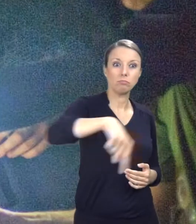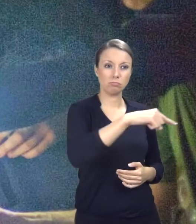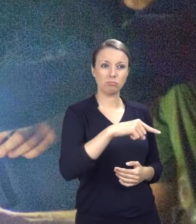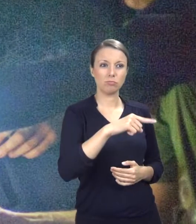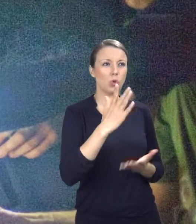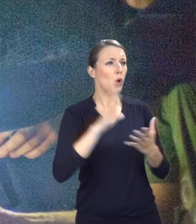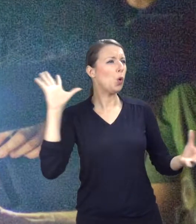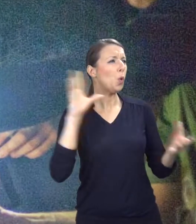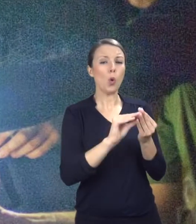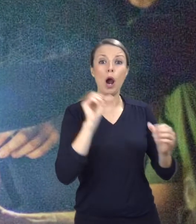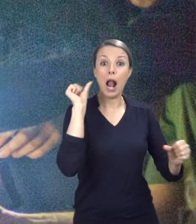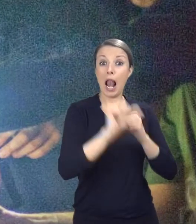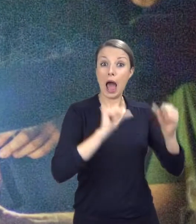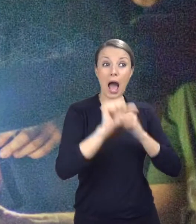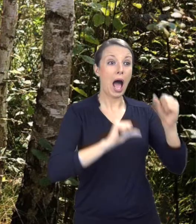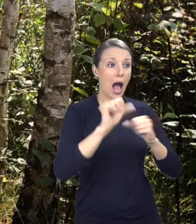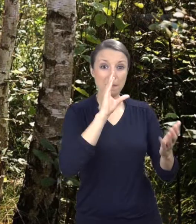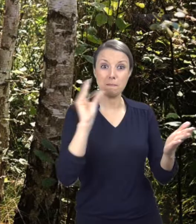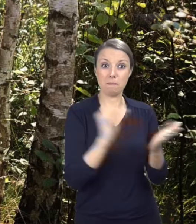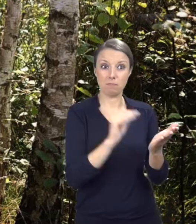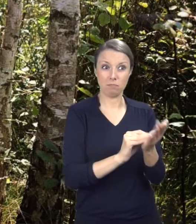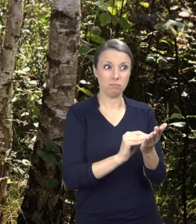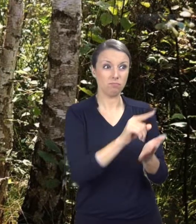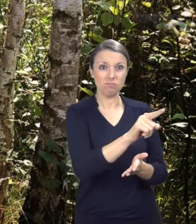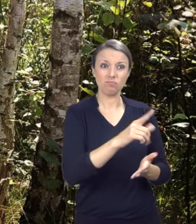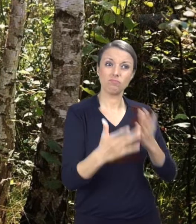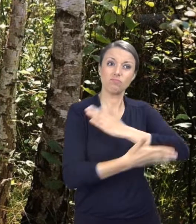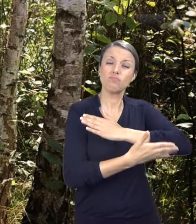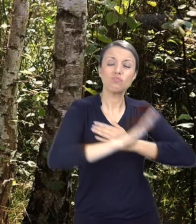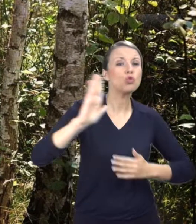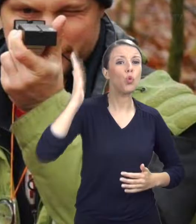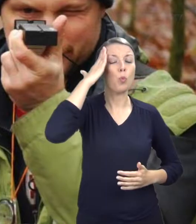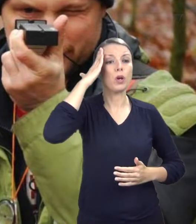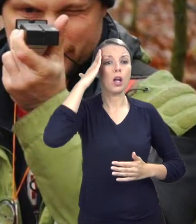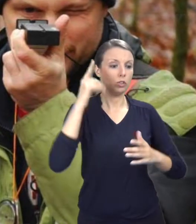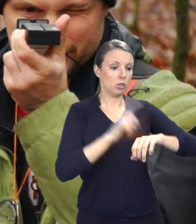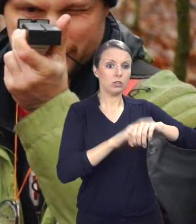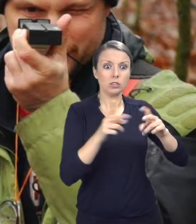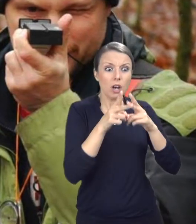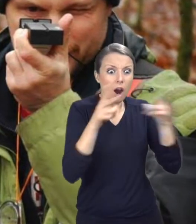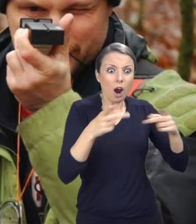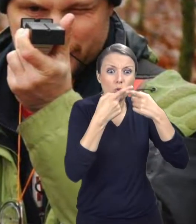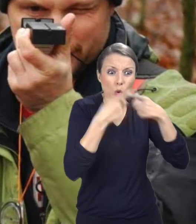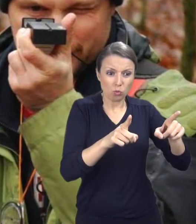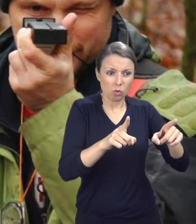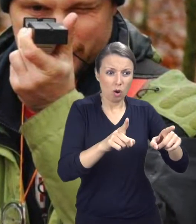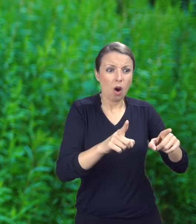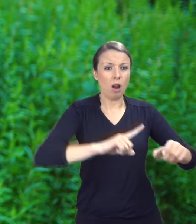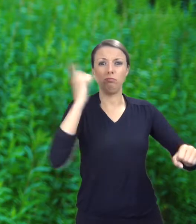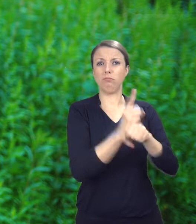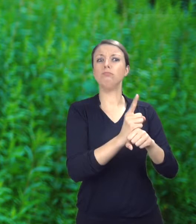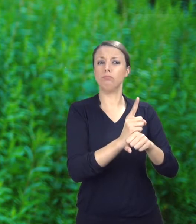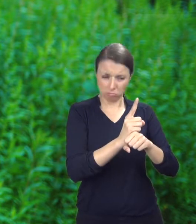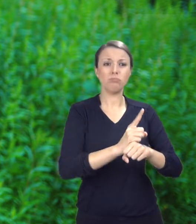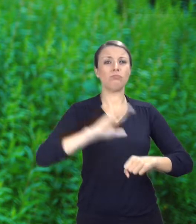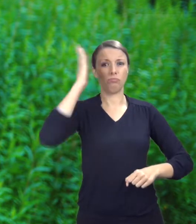lat doświadczeń za sobą, są w stanie w ekstremalnie krótkim czasie podjąć decyzję. I oni są w stanie to robić tylko dlatego, że